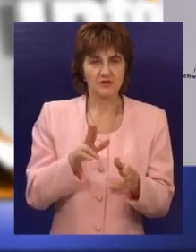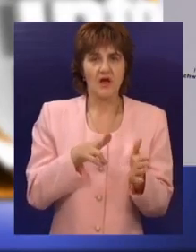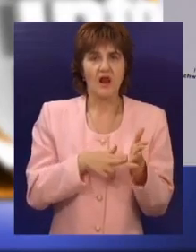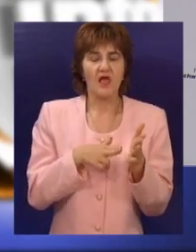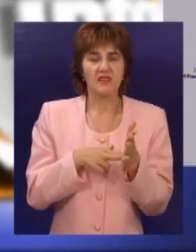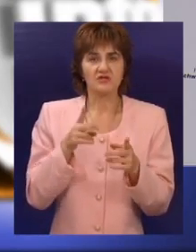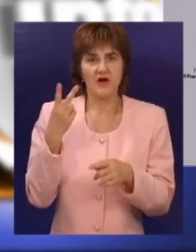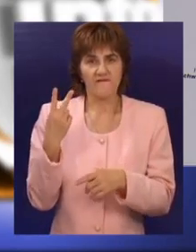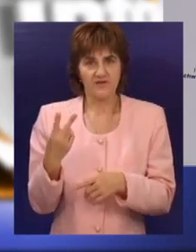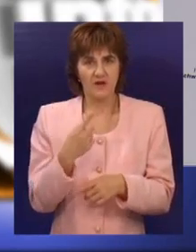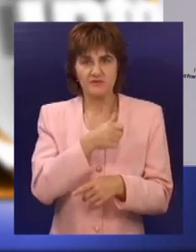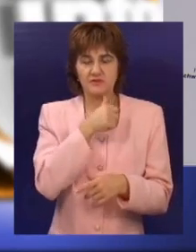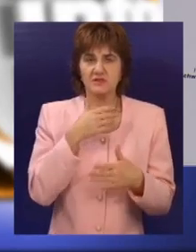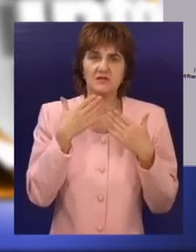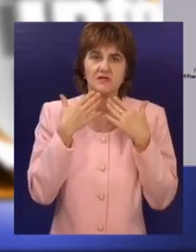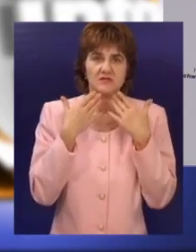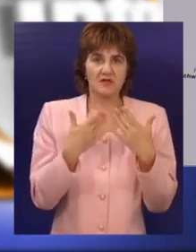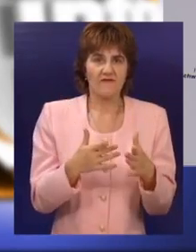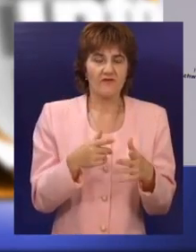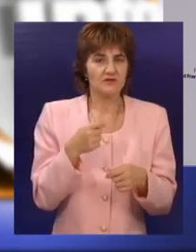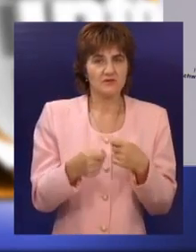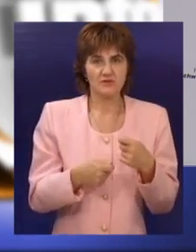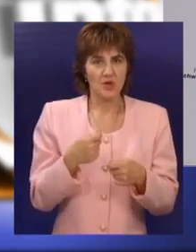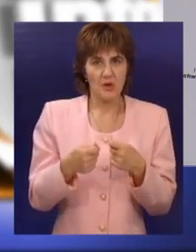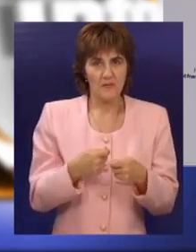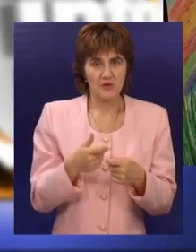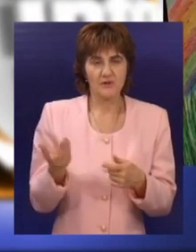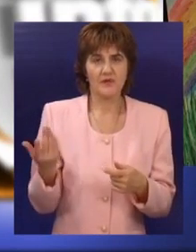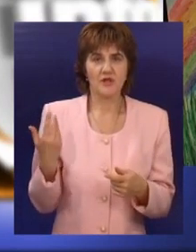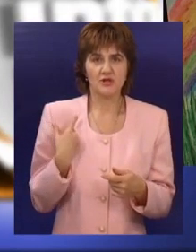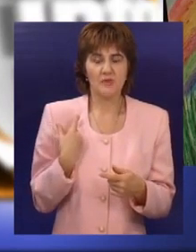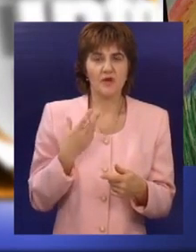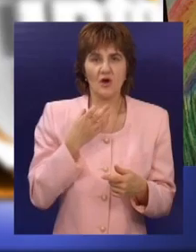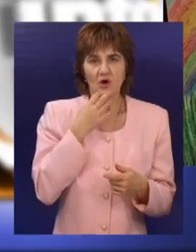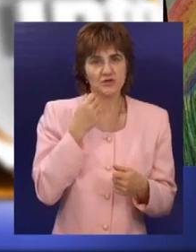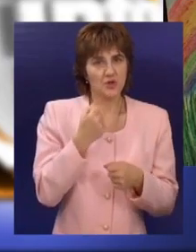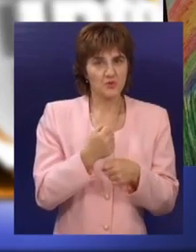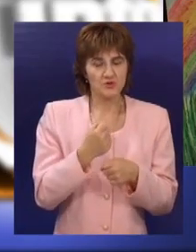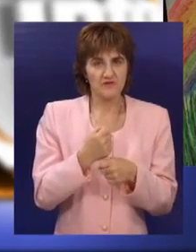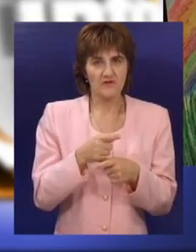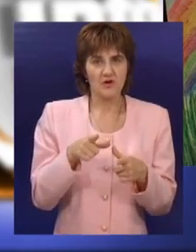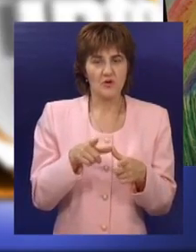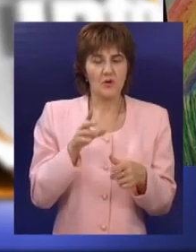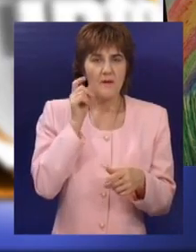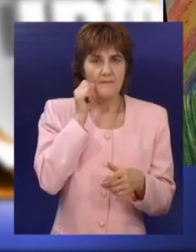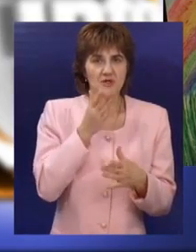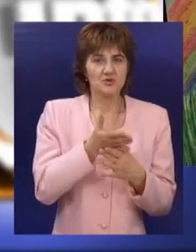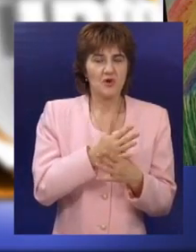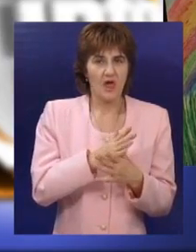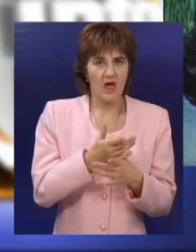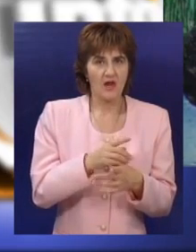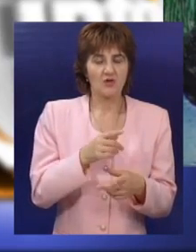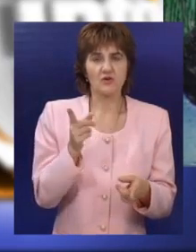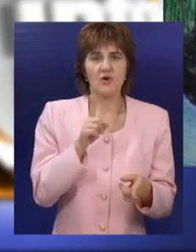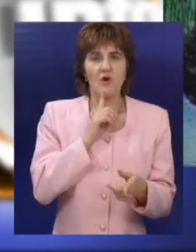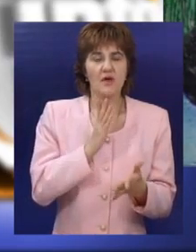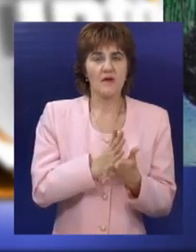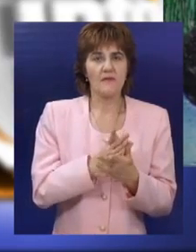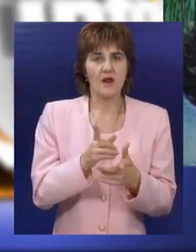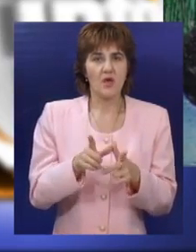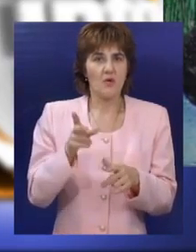Nataša Vrapčević, zahvaljujući poslom koji se bavi, dobila je inspiraciju da učestvuje na međunarodnom stvaralaštvu za decu koje